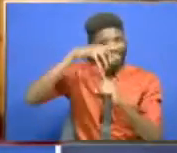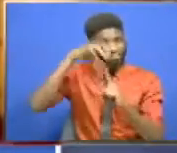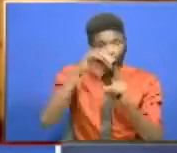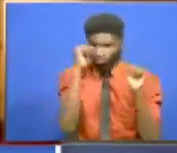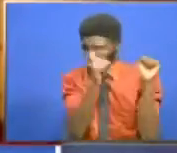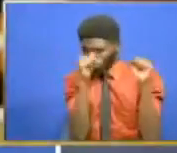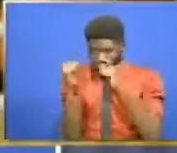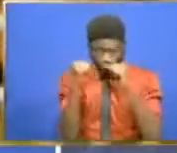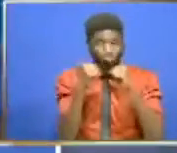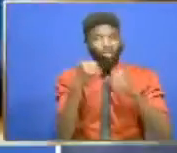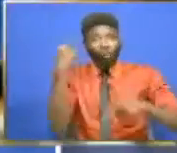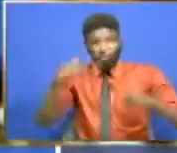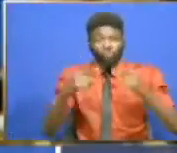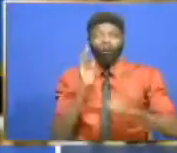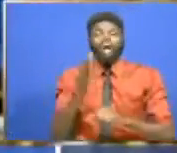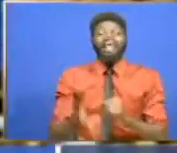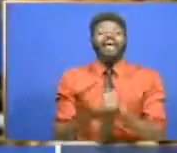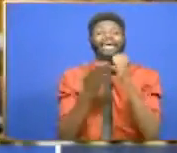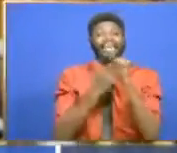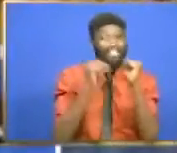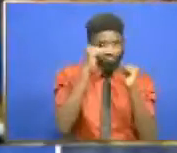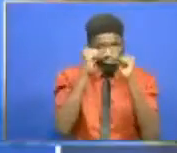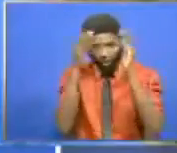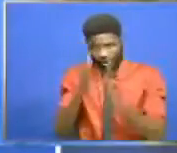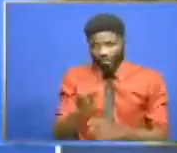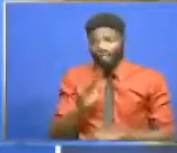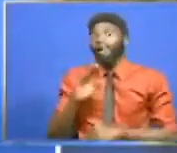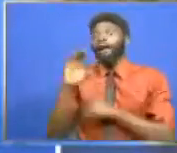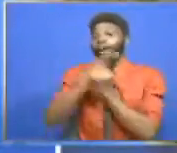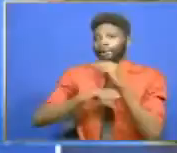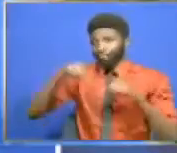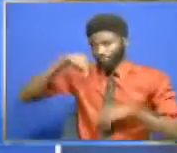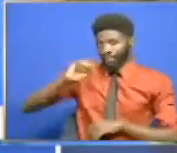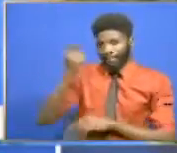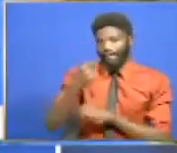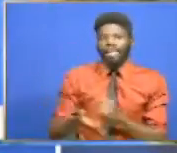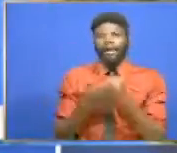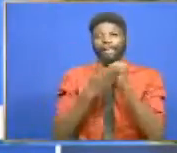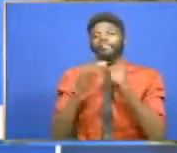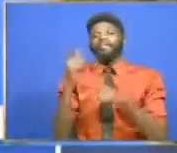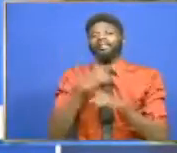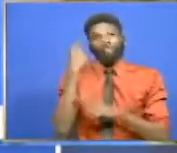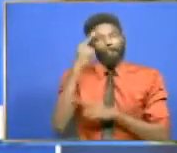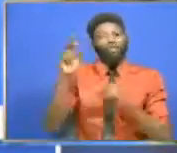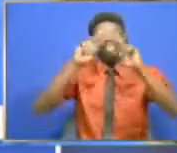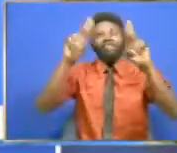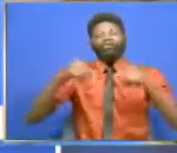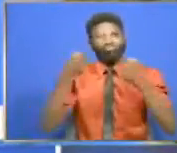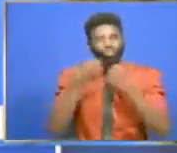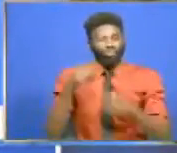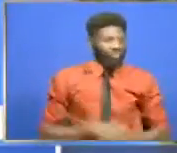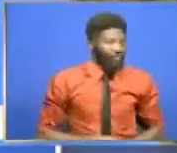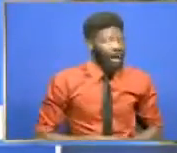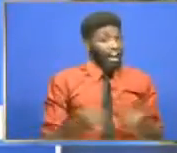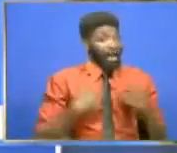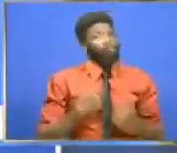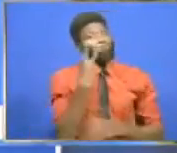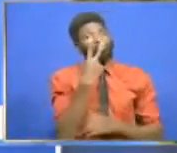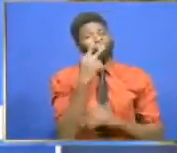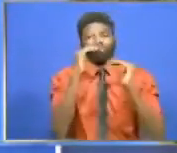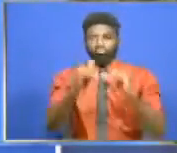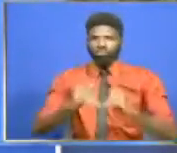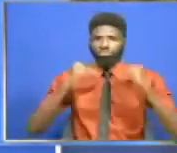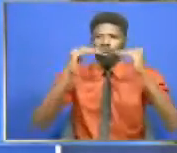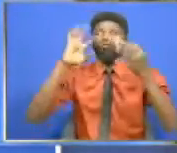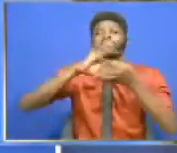humu nchini kujiandaa kwa mashindano mbalimbali ya kimataifa. Already we have two boxers who have qualified for Olympic Games, so we need to keep them